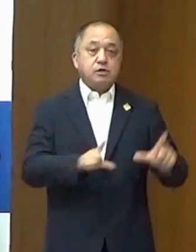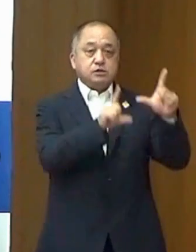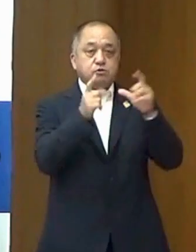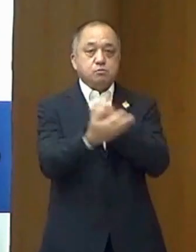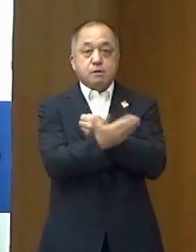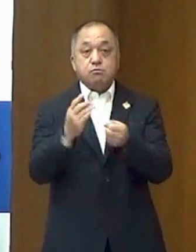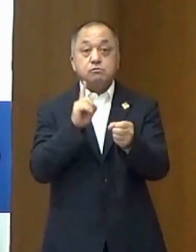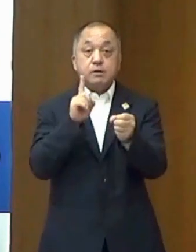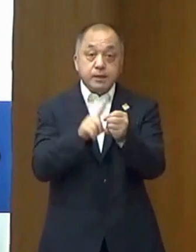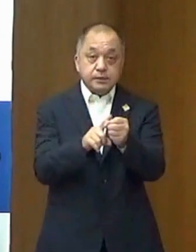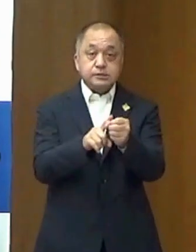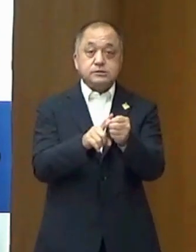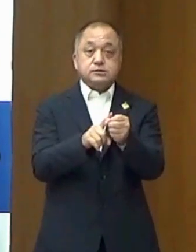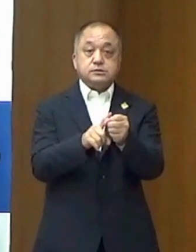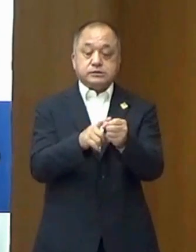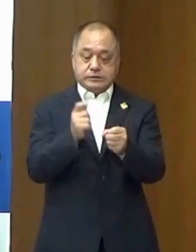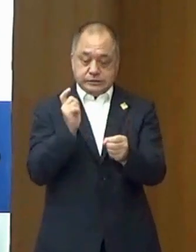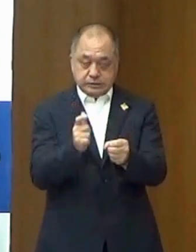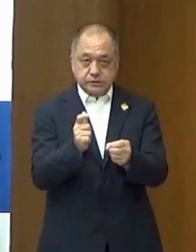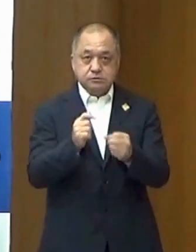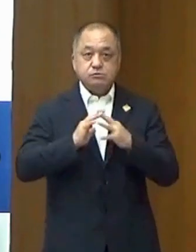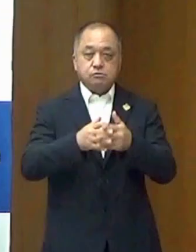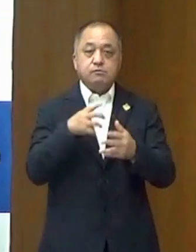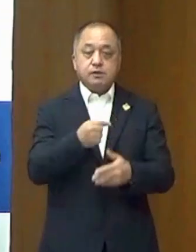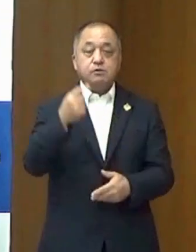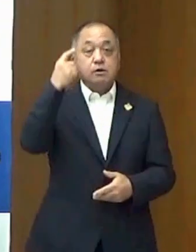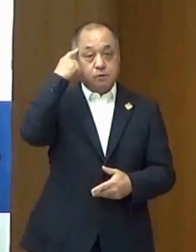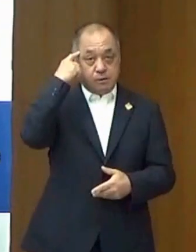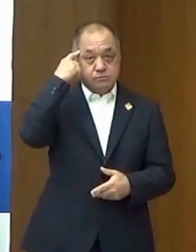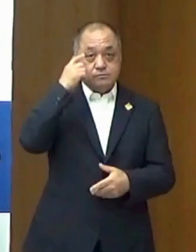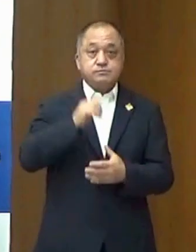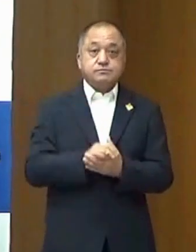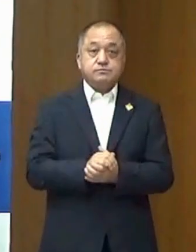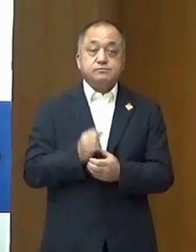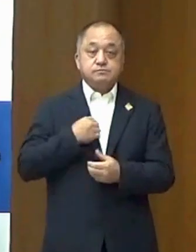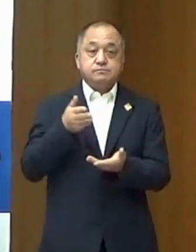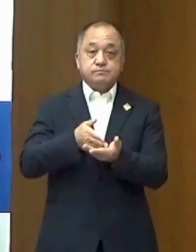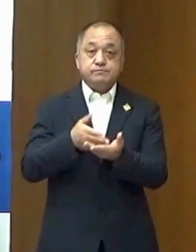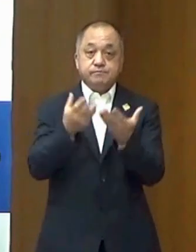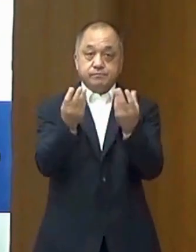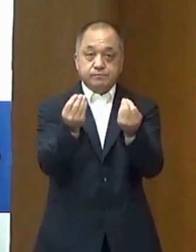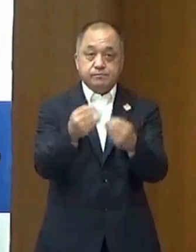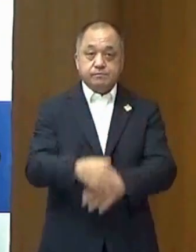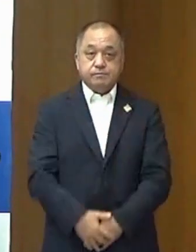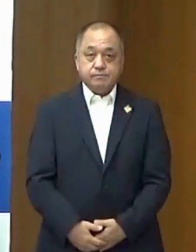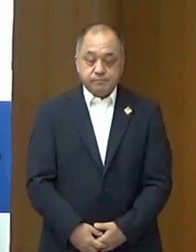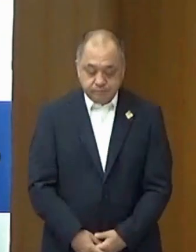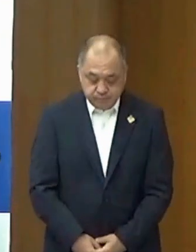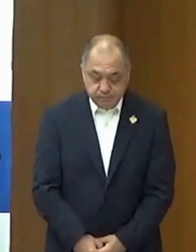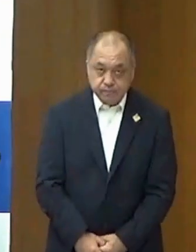守るためにしっかりと取り組んでいきたいというふうに考えています。私からは以上です。